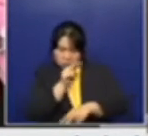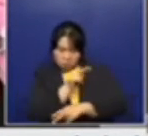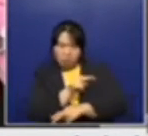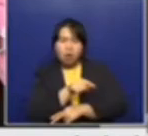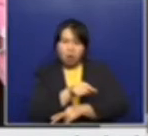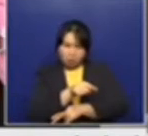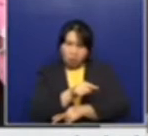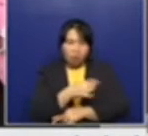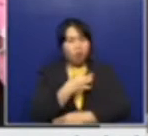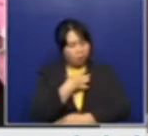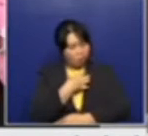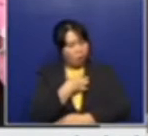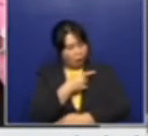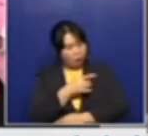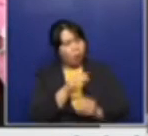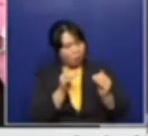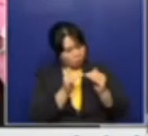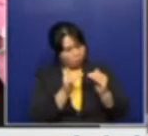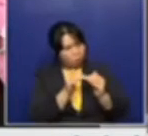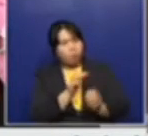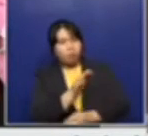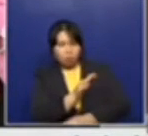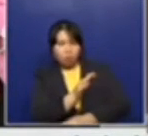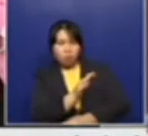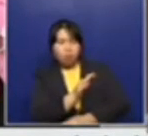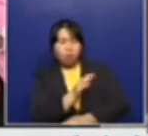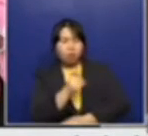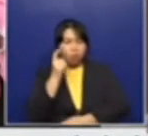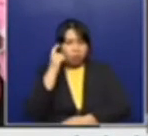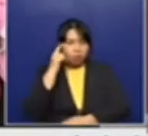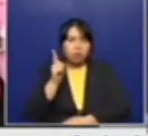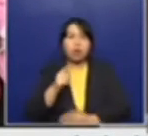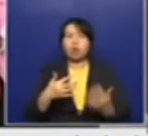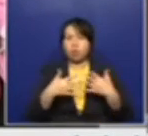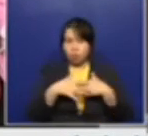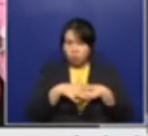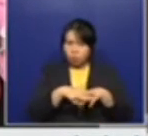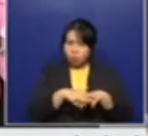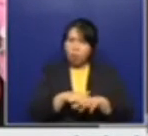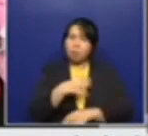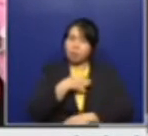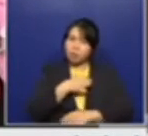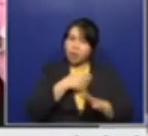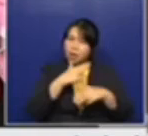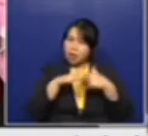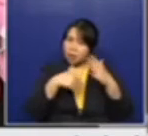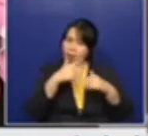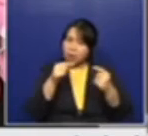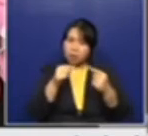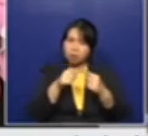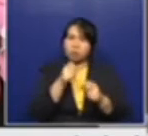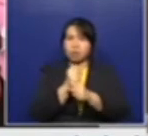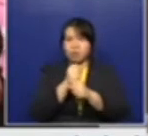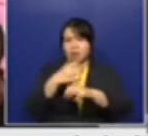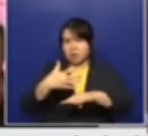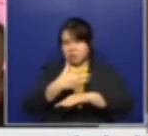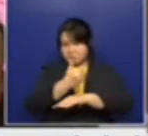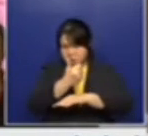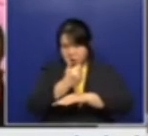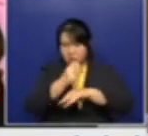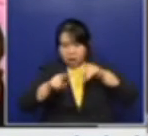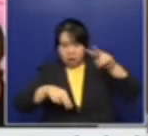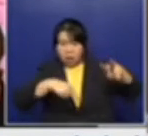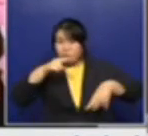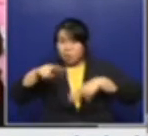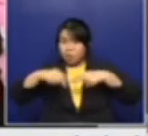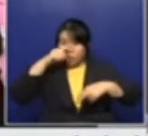ความต้องการอยากใช้สิทธิ์ในการที่จะมีส่วนร่วมในการพัฒนาทางด้านการเมืองการปกครอง